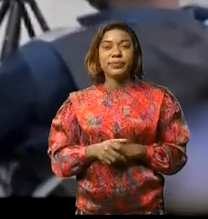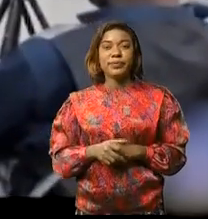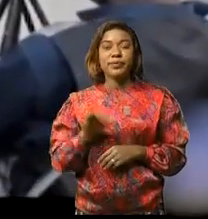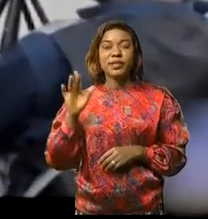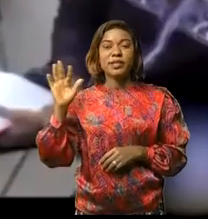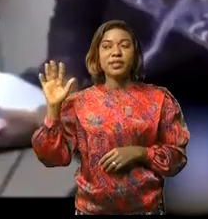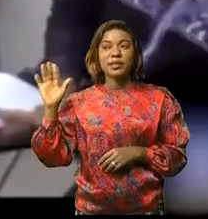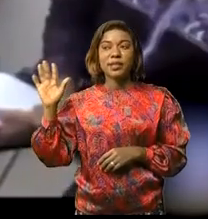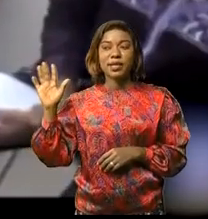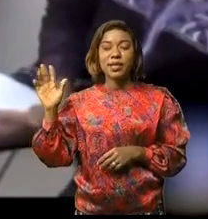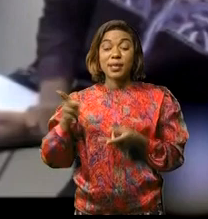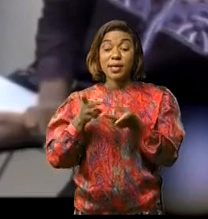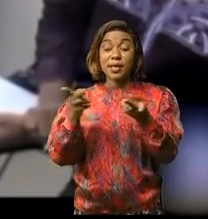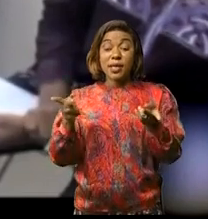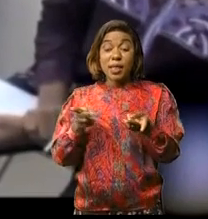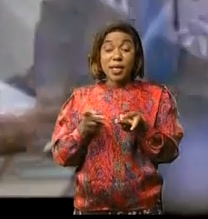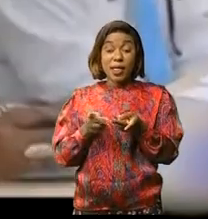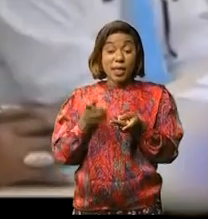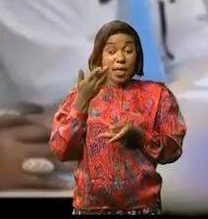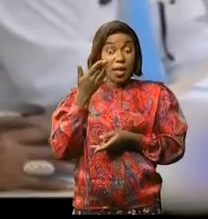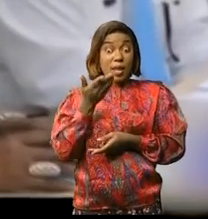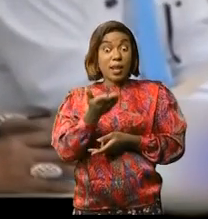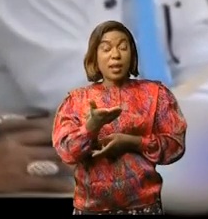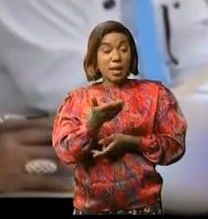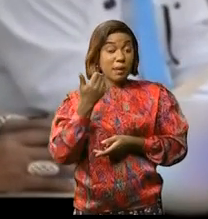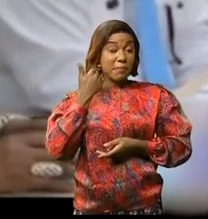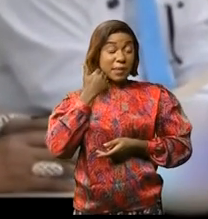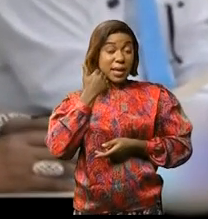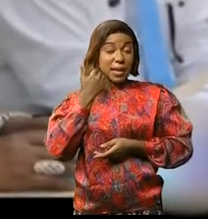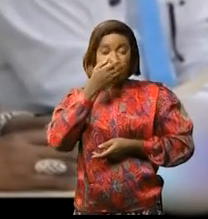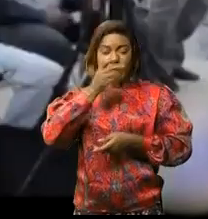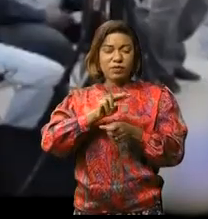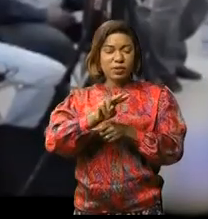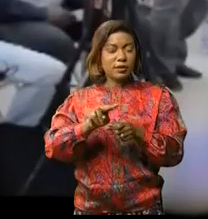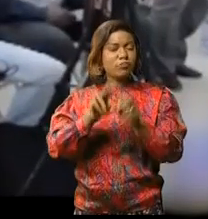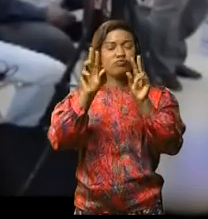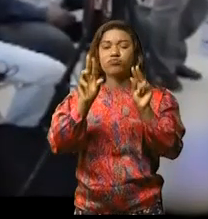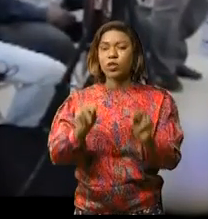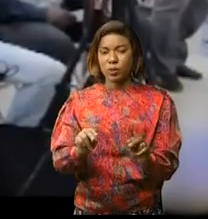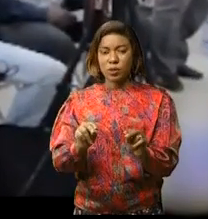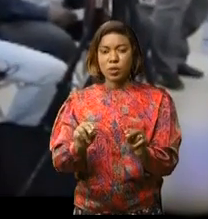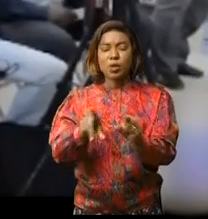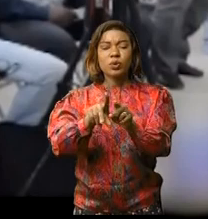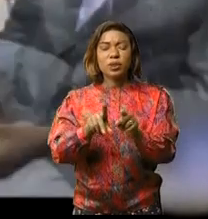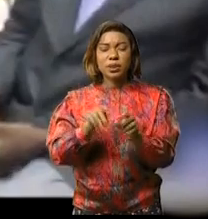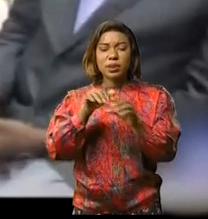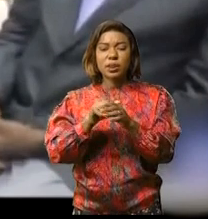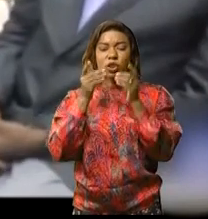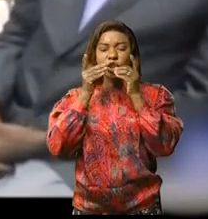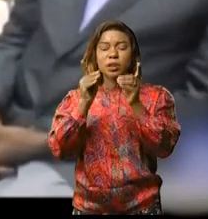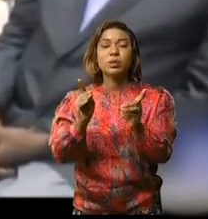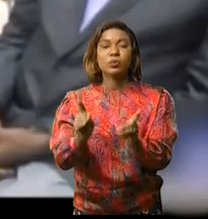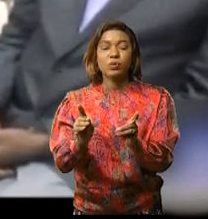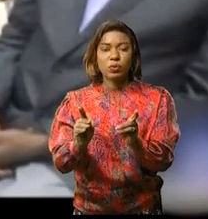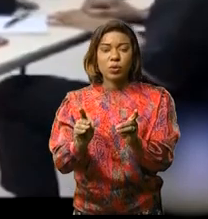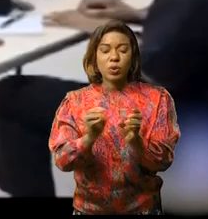Kinshasa n'est plus l'épicentre de la COVID-19 par rapport à l'arrière-pays. Dans son point de presse hebdomadaire, organisé par